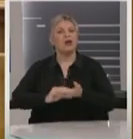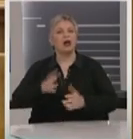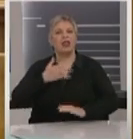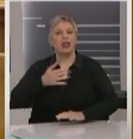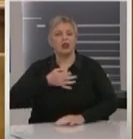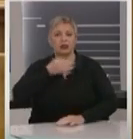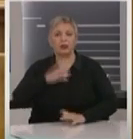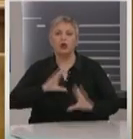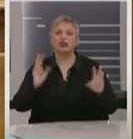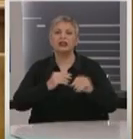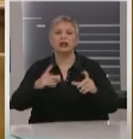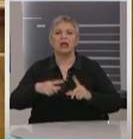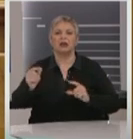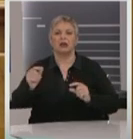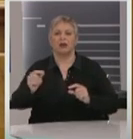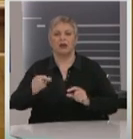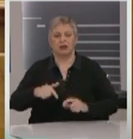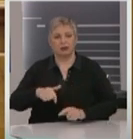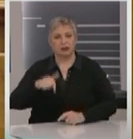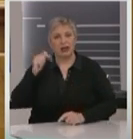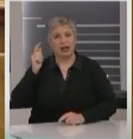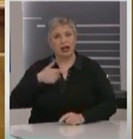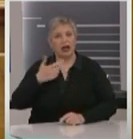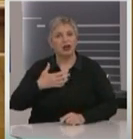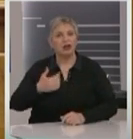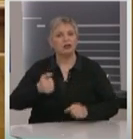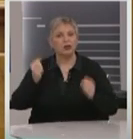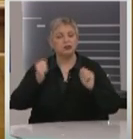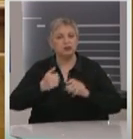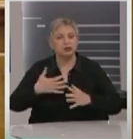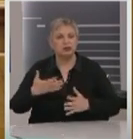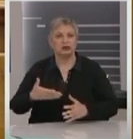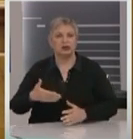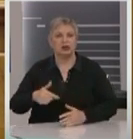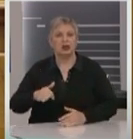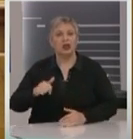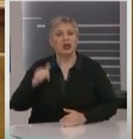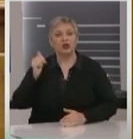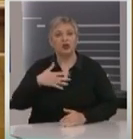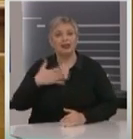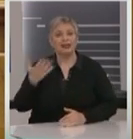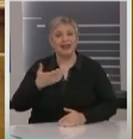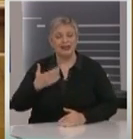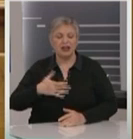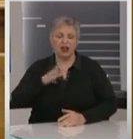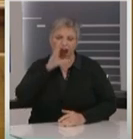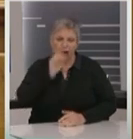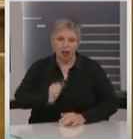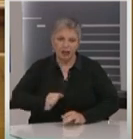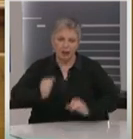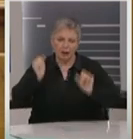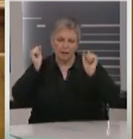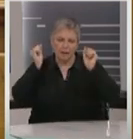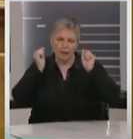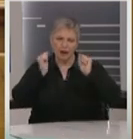το βαρύτατο πλήγμα με το έμπα στα μνημόνια, διότι έγινε ένα καταστροφικό